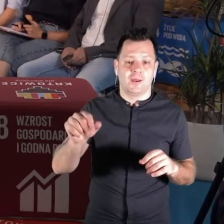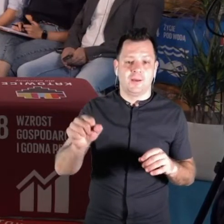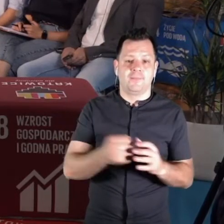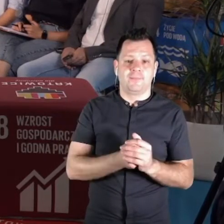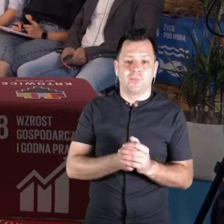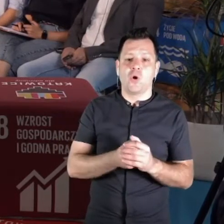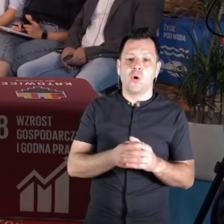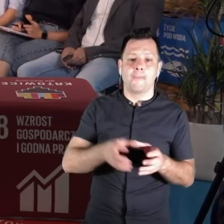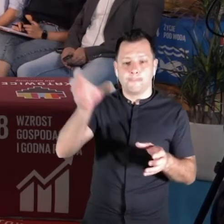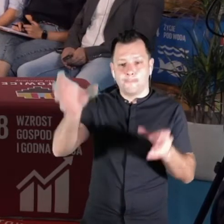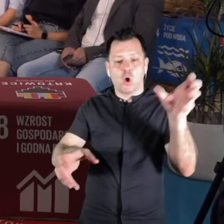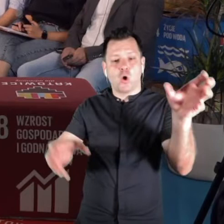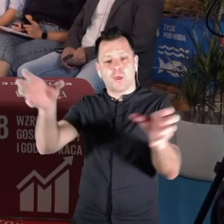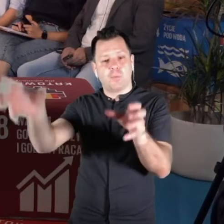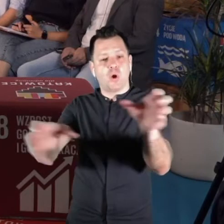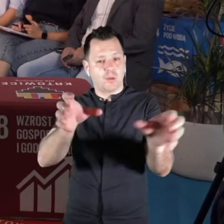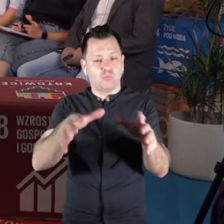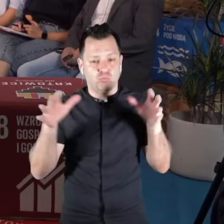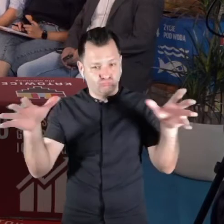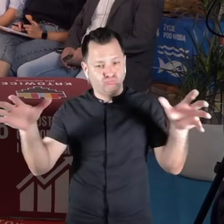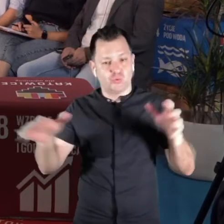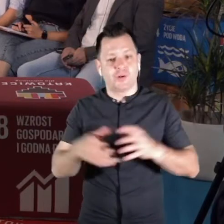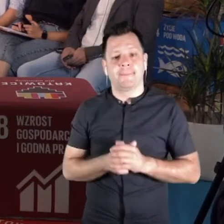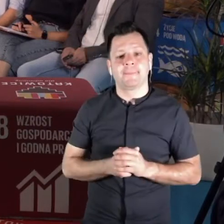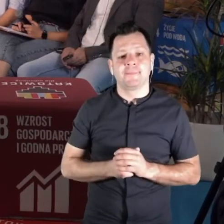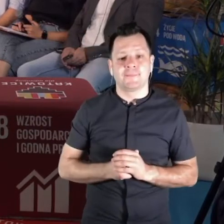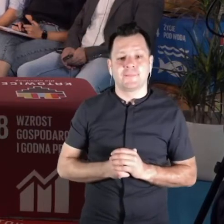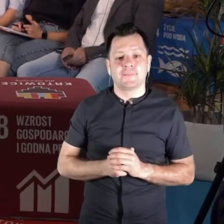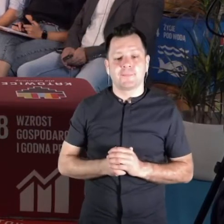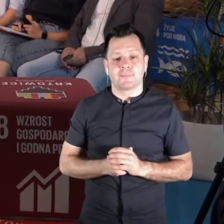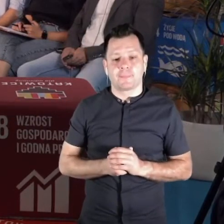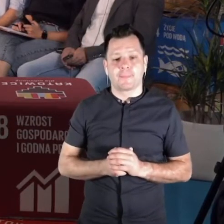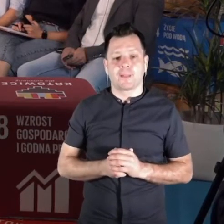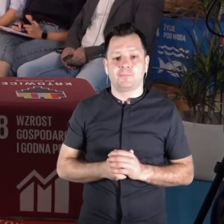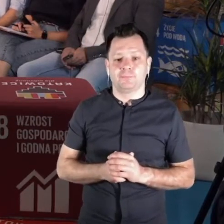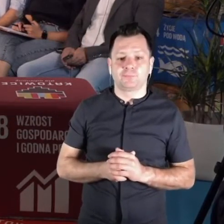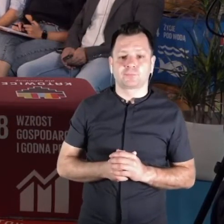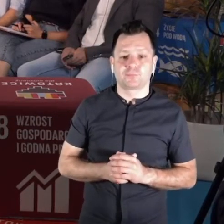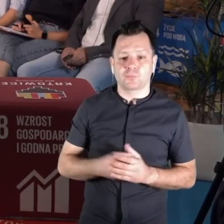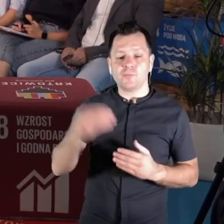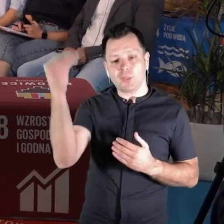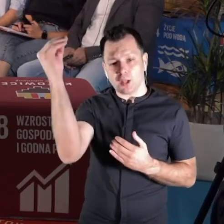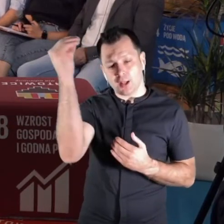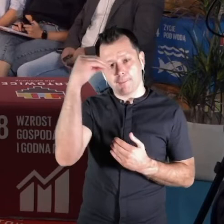powiem, blokowisku, jeżeli mogę tak określić. Tutaj uczniowie